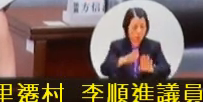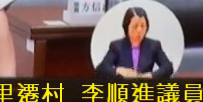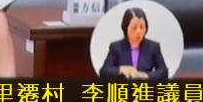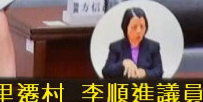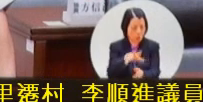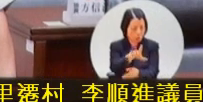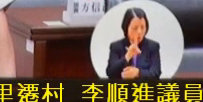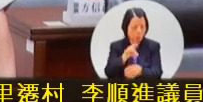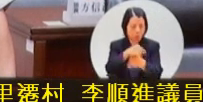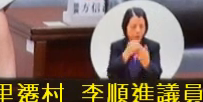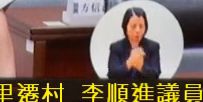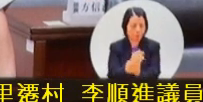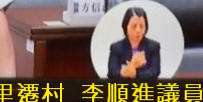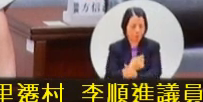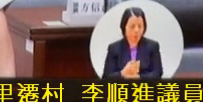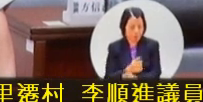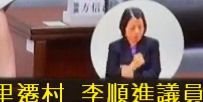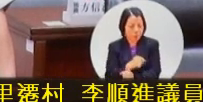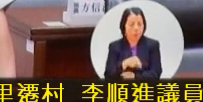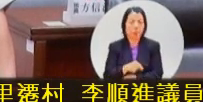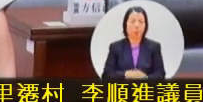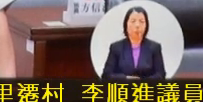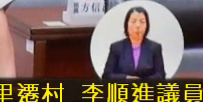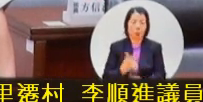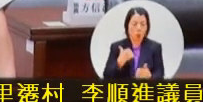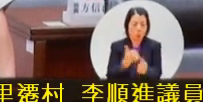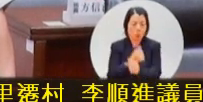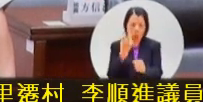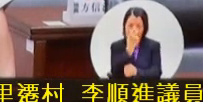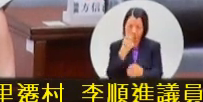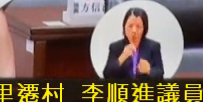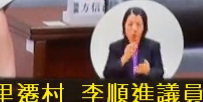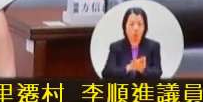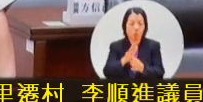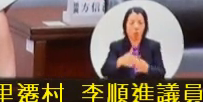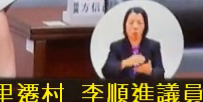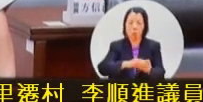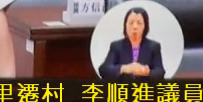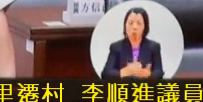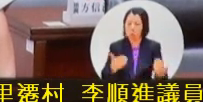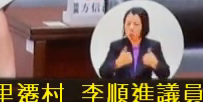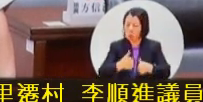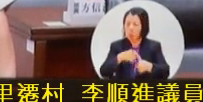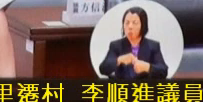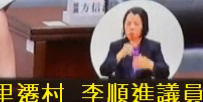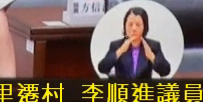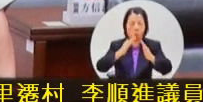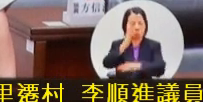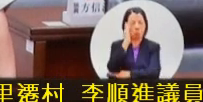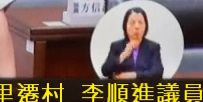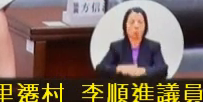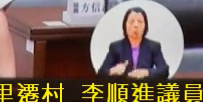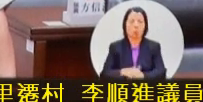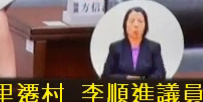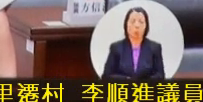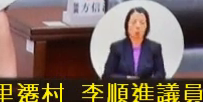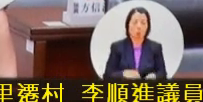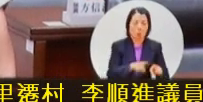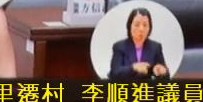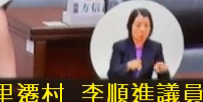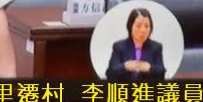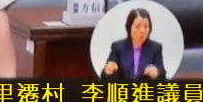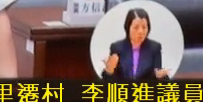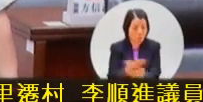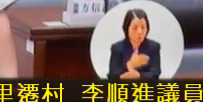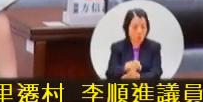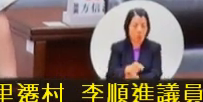代表，但是呢，我们会变成公亲并属，公亲并属住。前政府一平八平，但是我们还是要